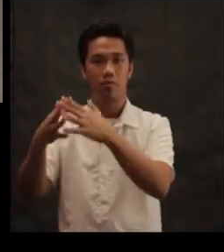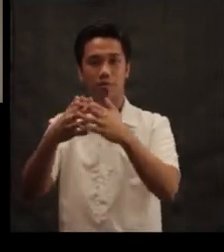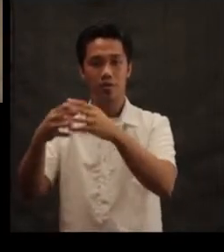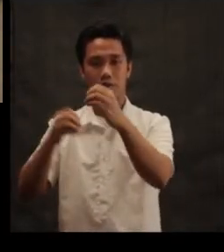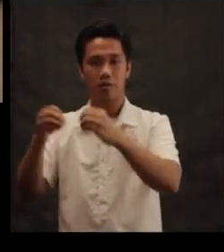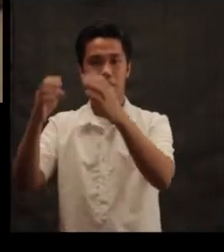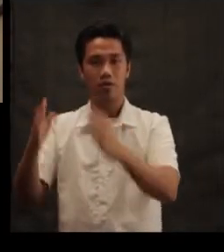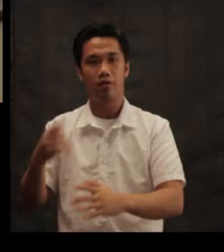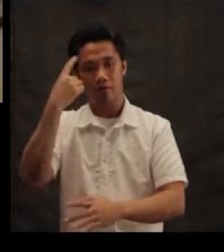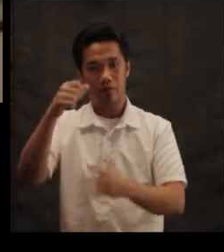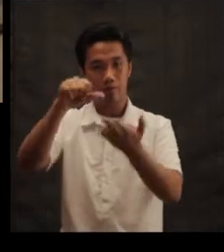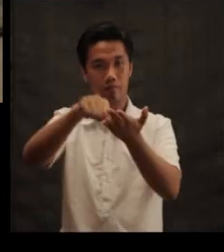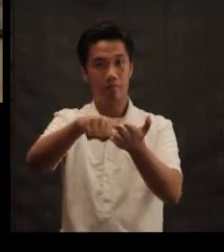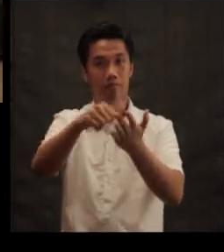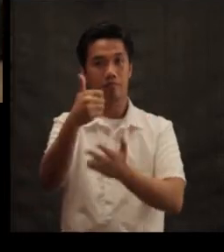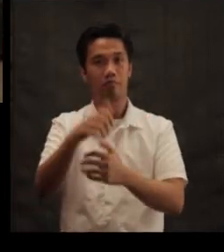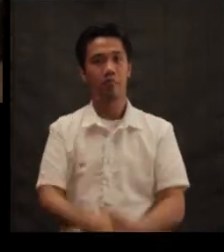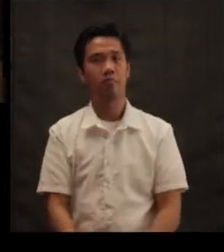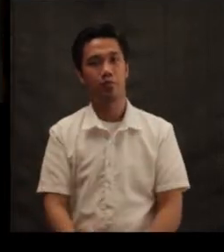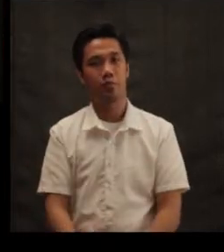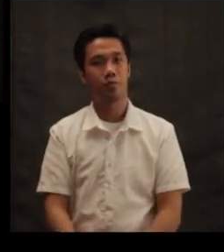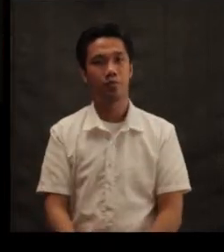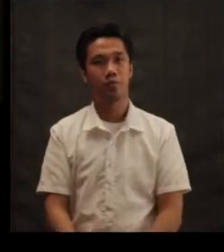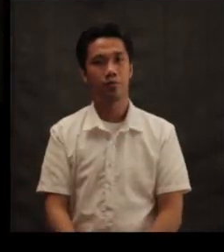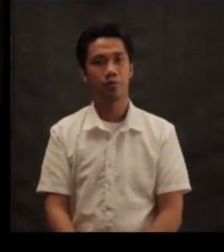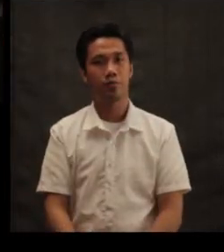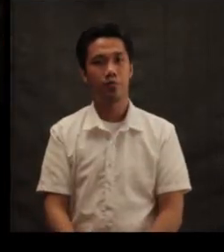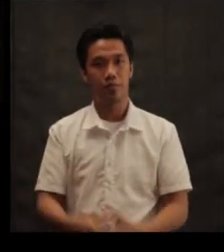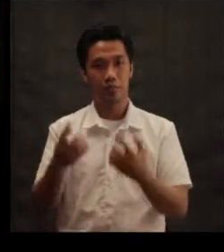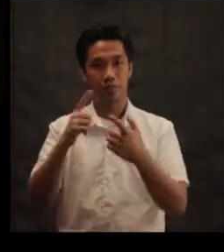Susunod dito ay ang pagkuha ng fingerprint at ang panunumpa.